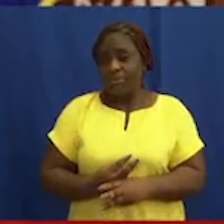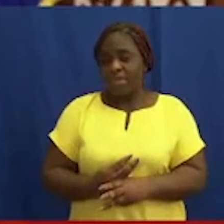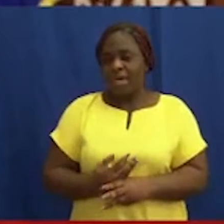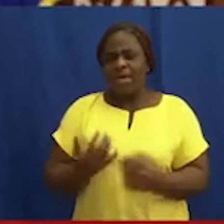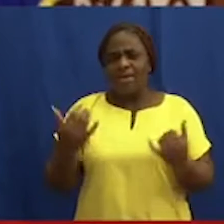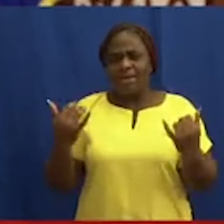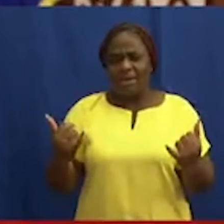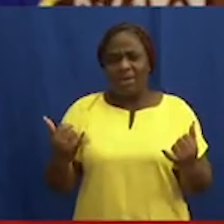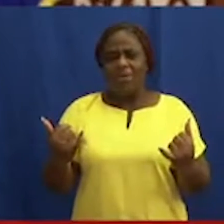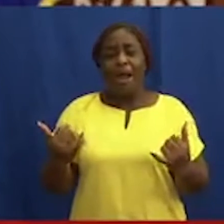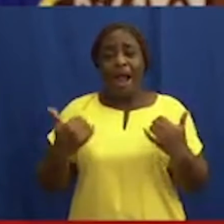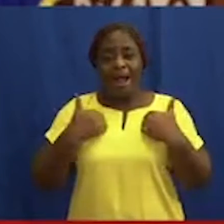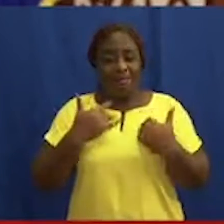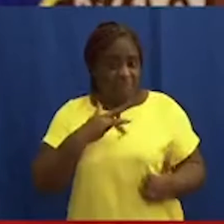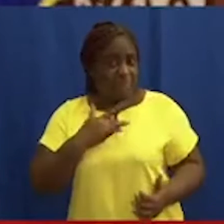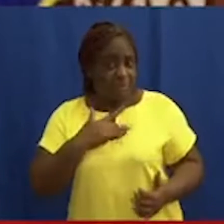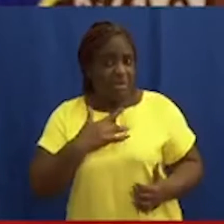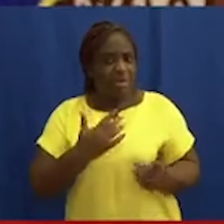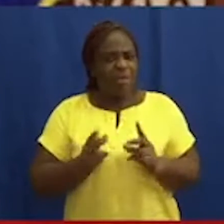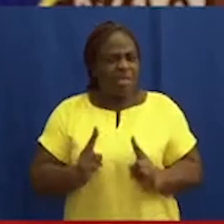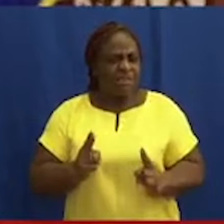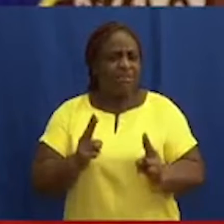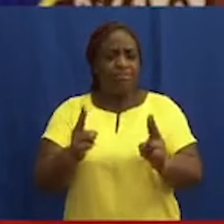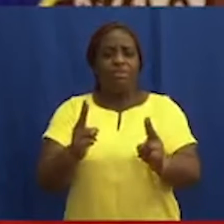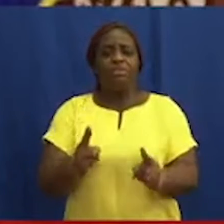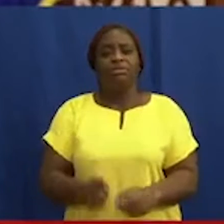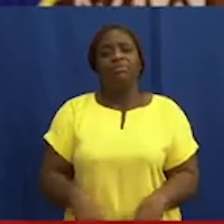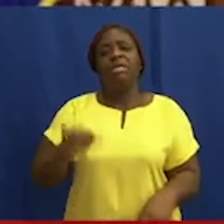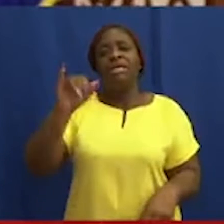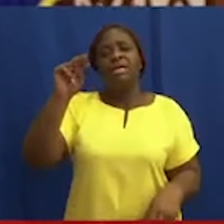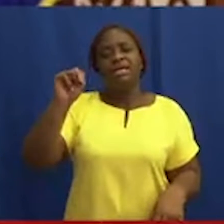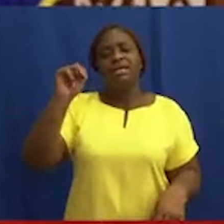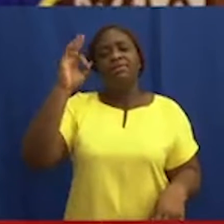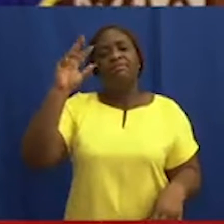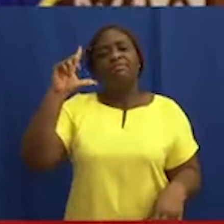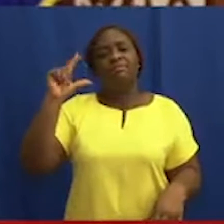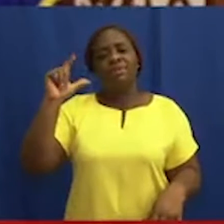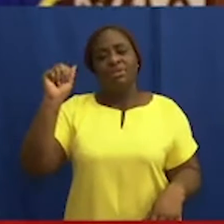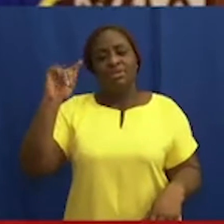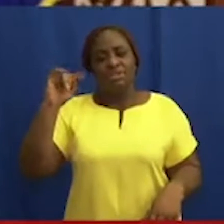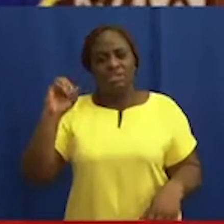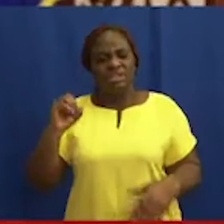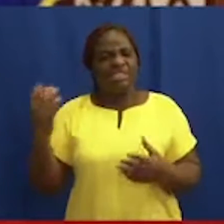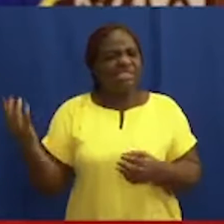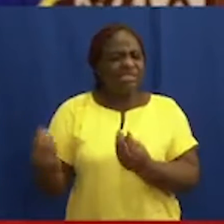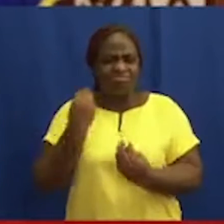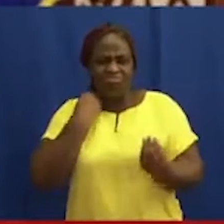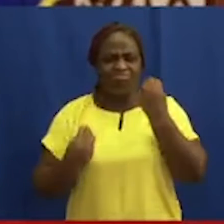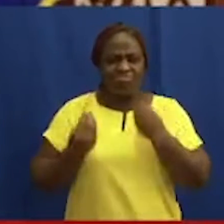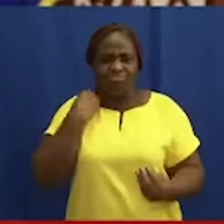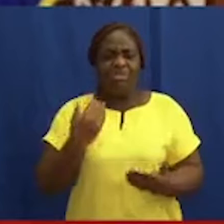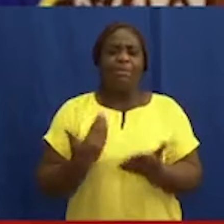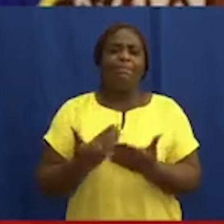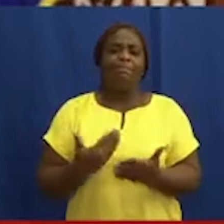saka sama da mutum miliyan 100 cikin matsanancin talauci. Tsakanin ƙarshen shekarar 2019